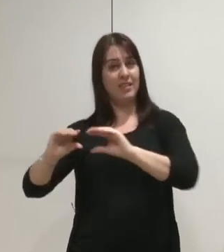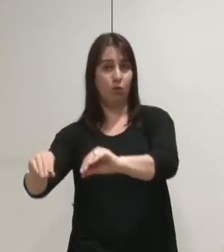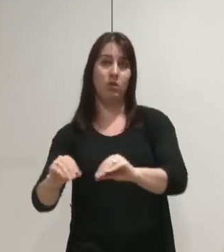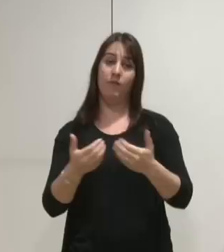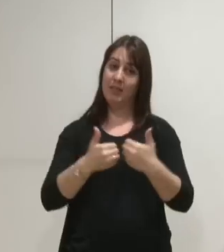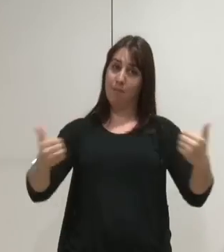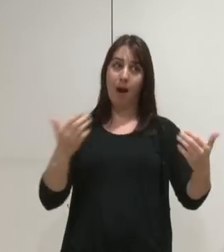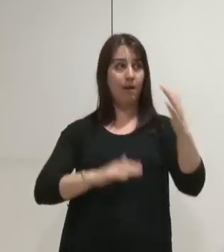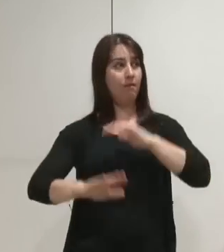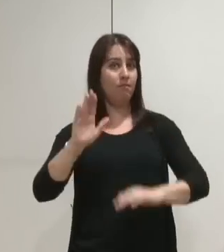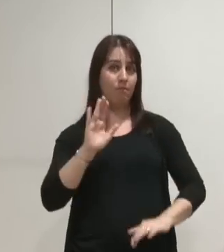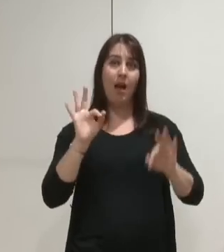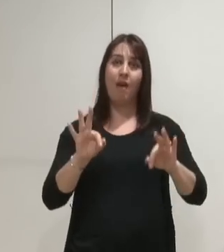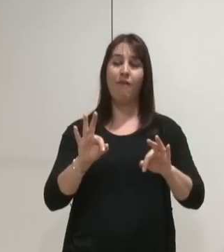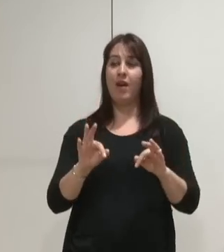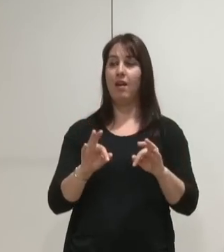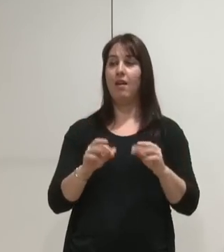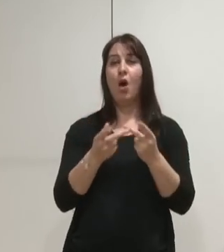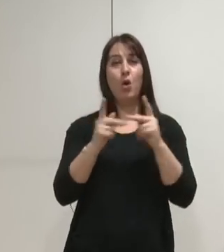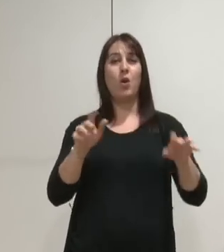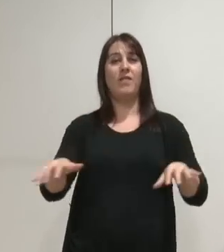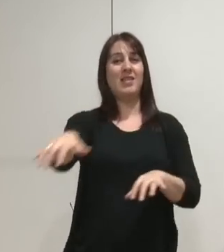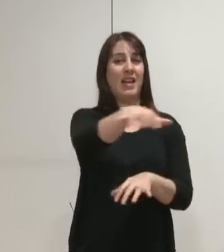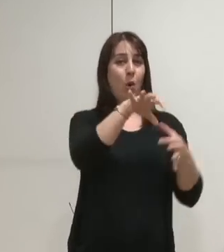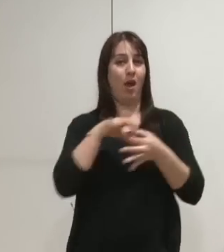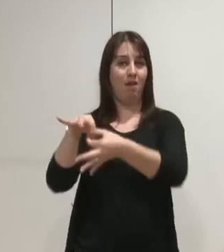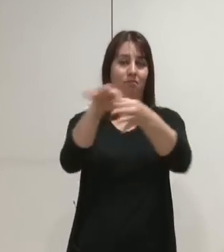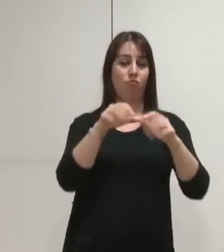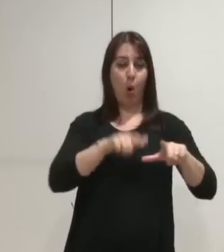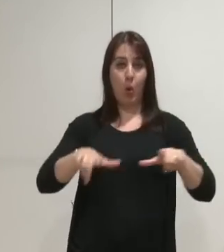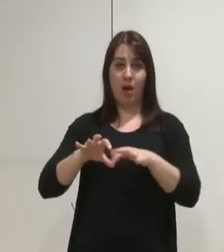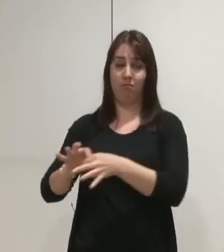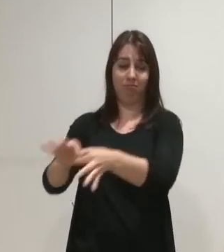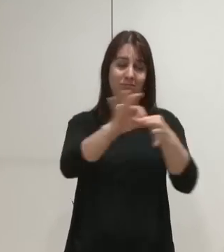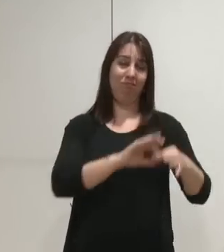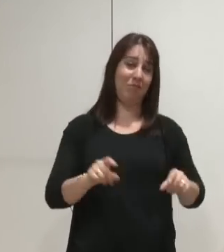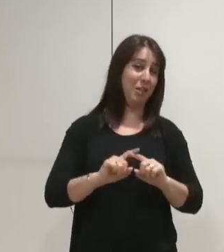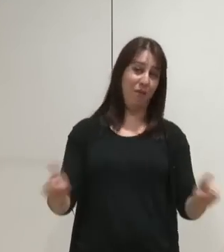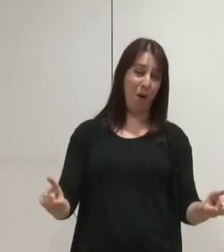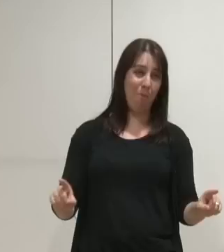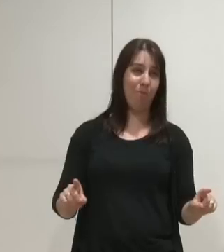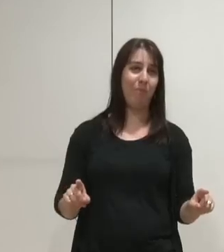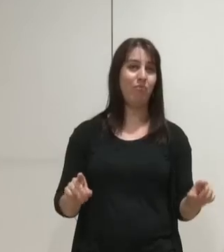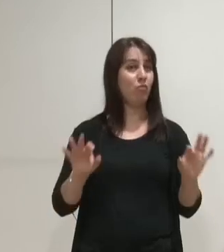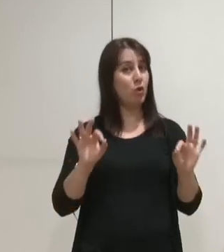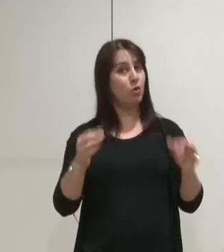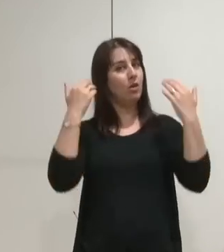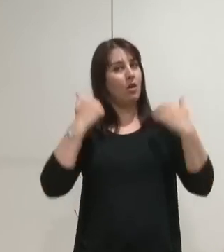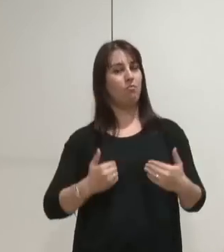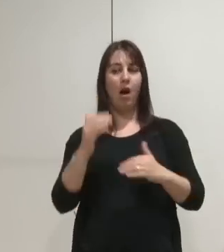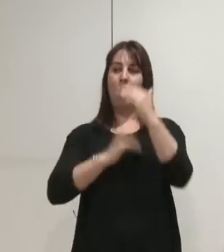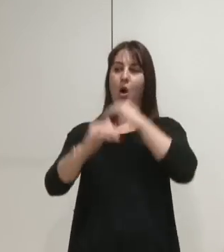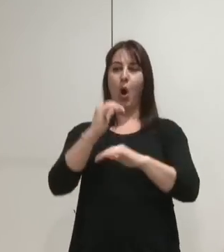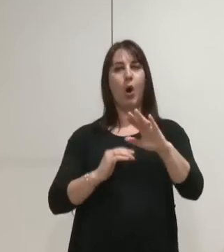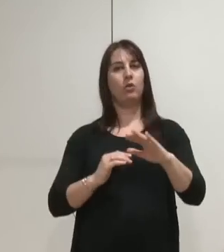trouve que ce n'est pas le cas dans les collectivités territoriales les collectivités locales effectivement c'est je suis en charge de l'ordre du jour